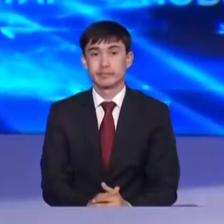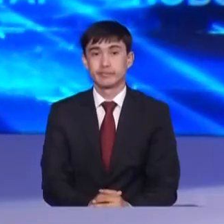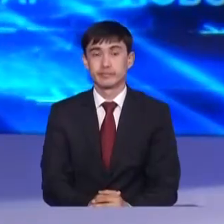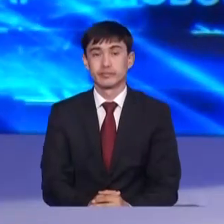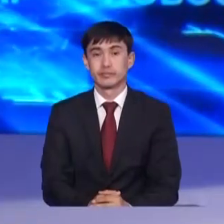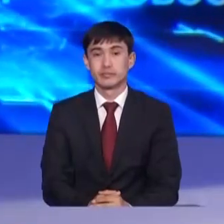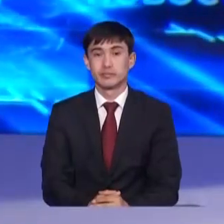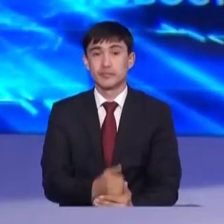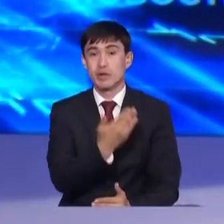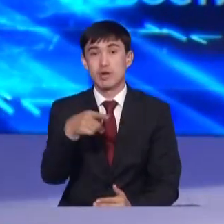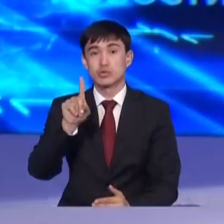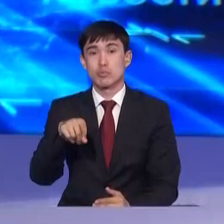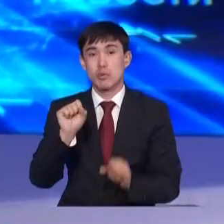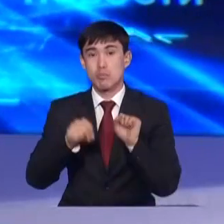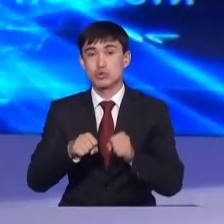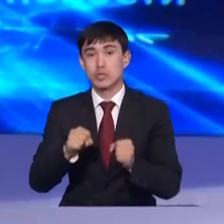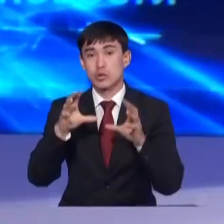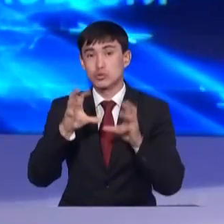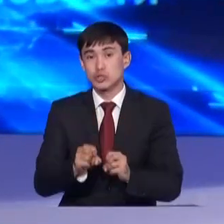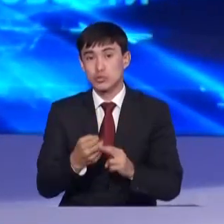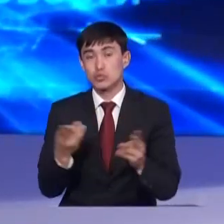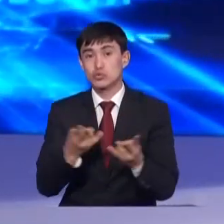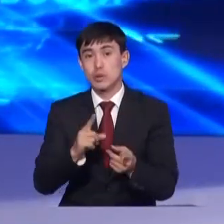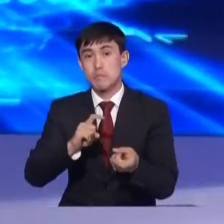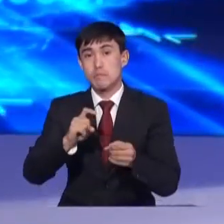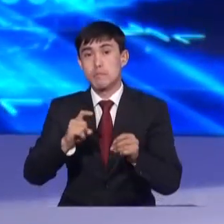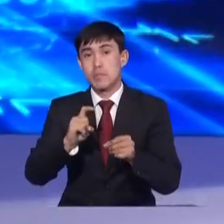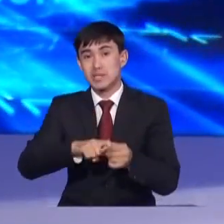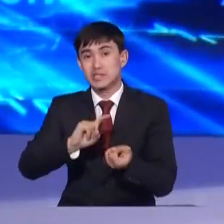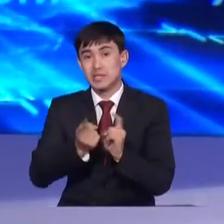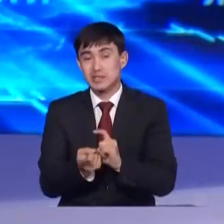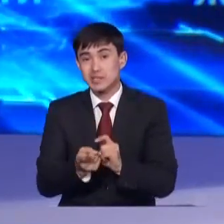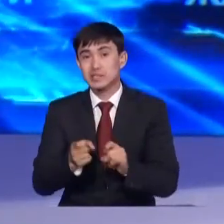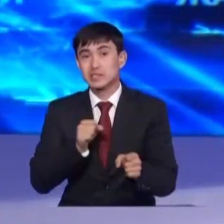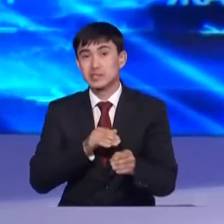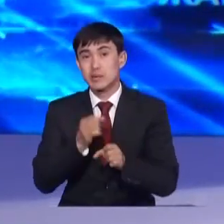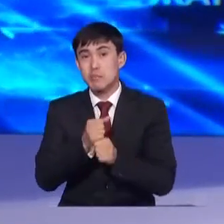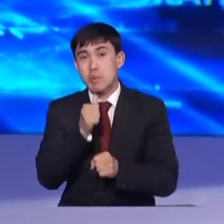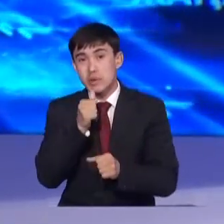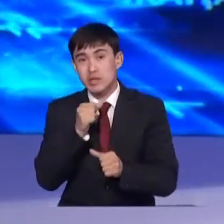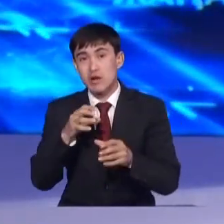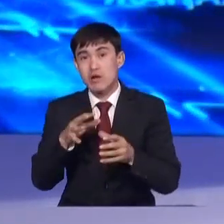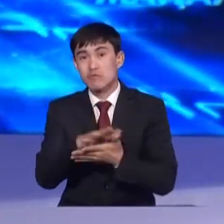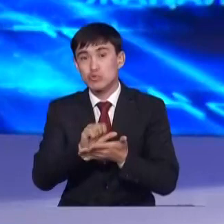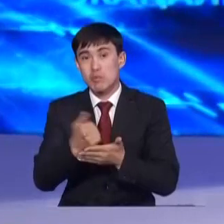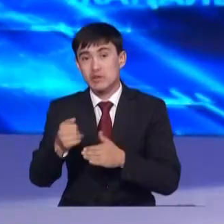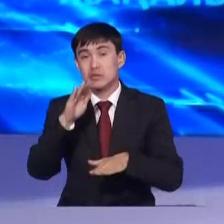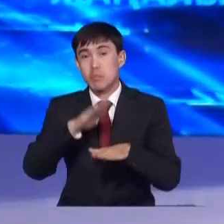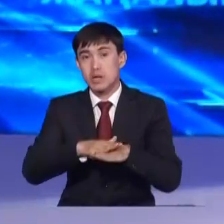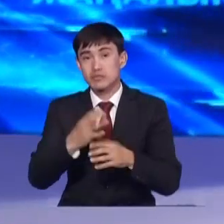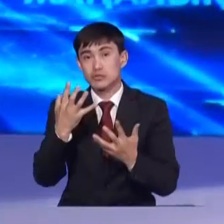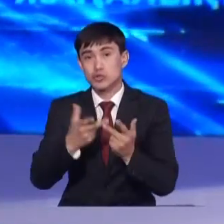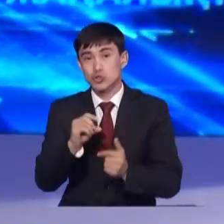коронавируса ваш номер может отключиться нужно перерегистрировать или совершена попытка взлома вашего банковского